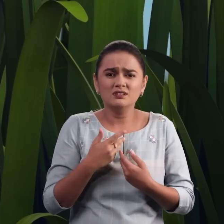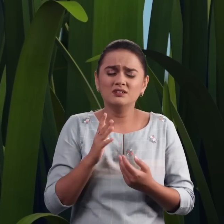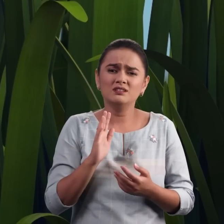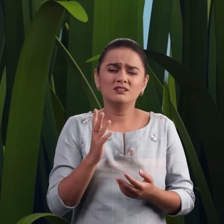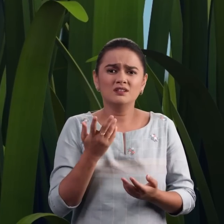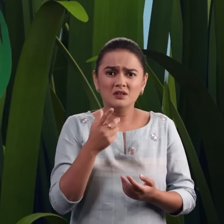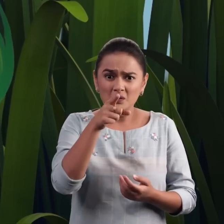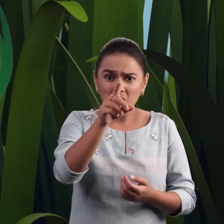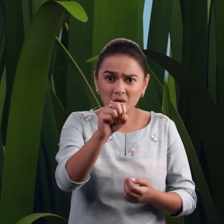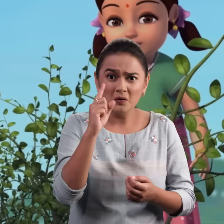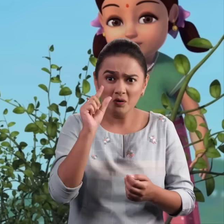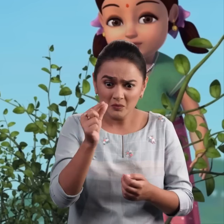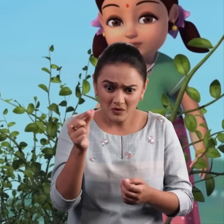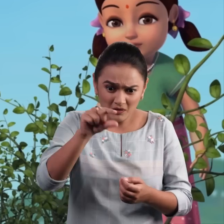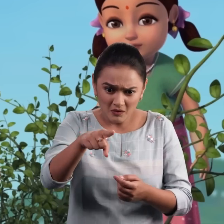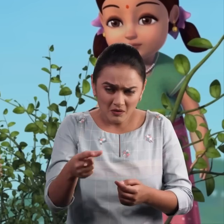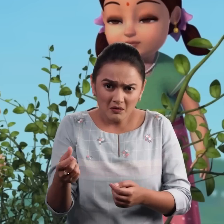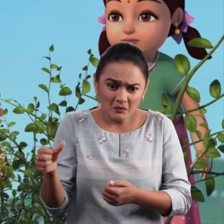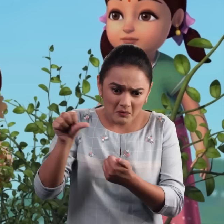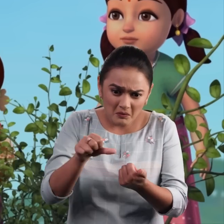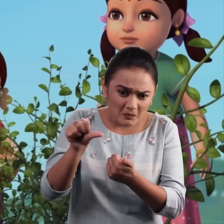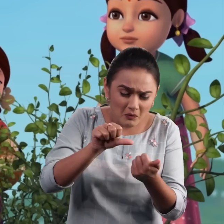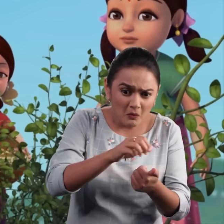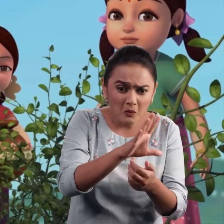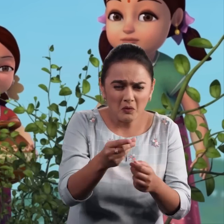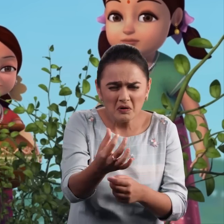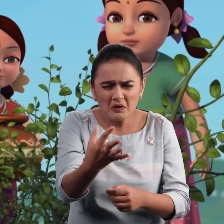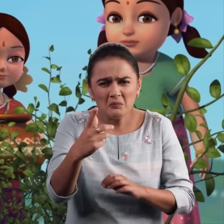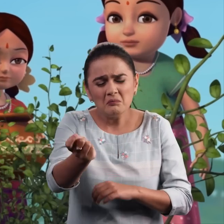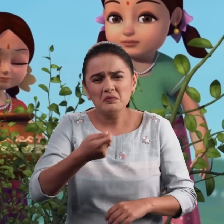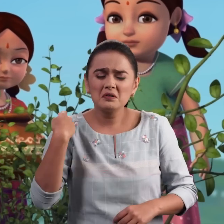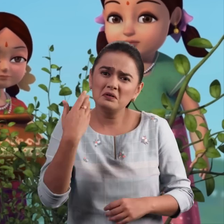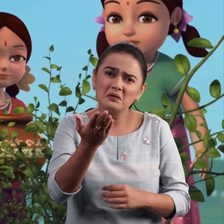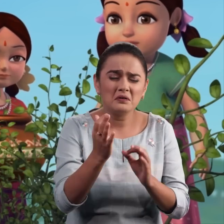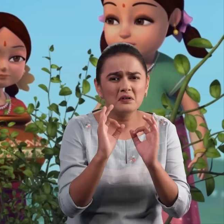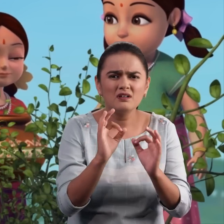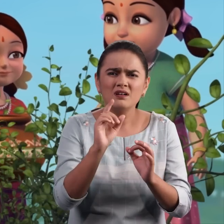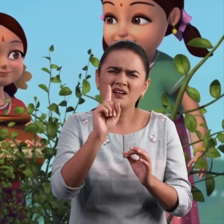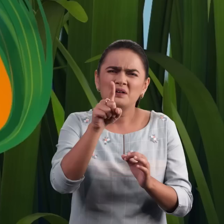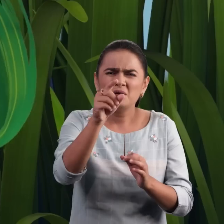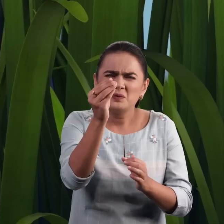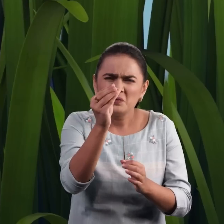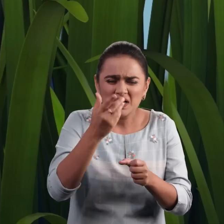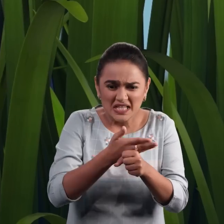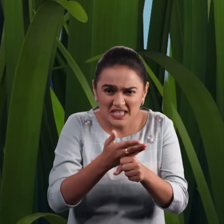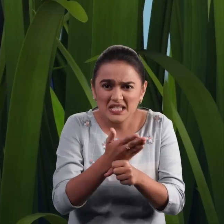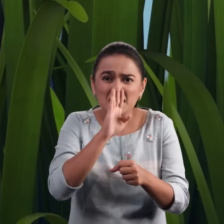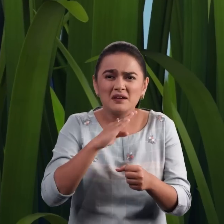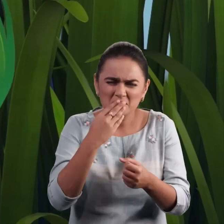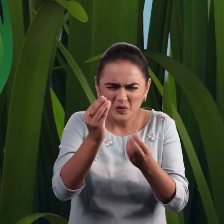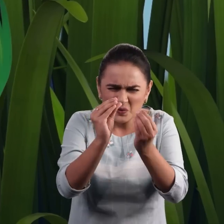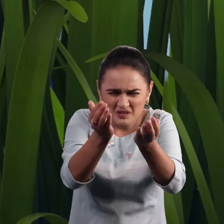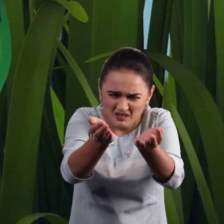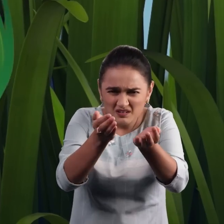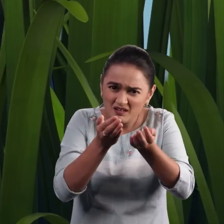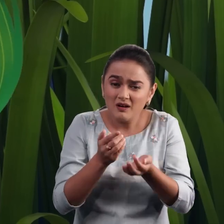है। तुम तो मुझसे कहीं अधिक अच्छी तरह से मोतियों की खेती कर रही हो। यदि तुम थोड़ा सा घी और माखन मुझे